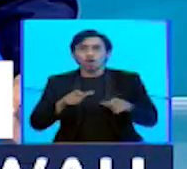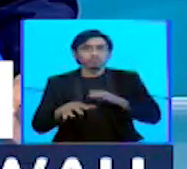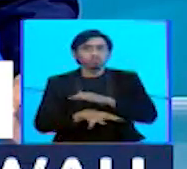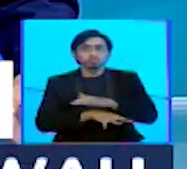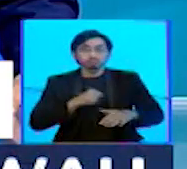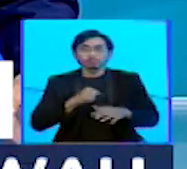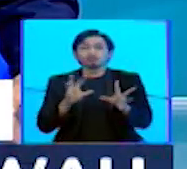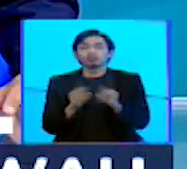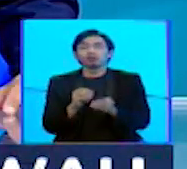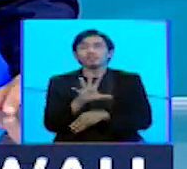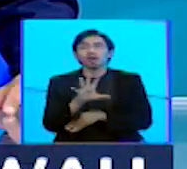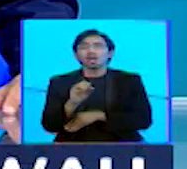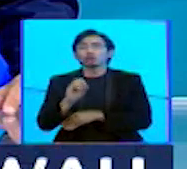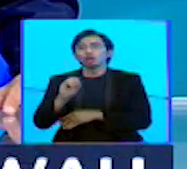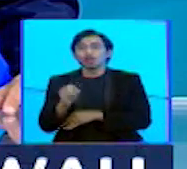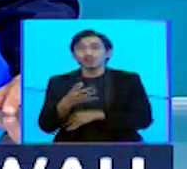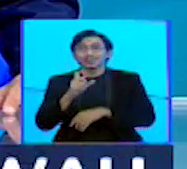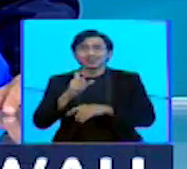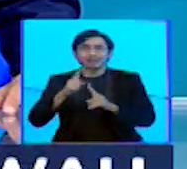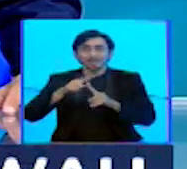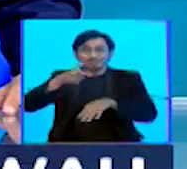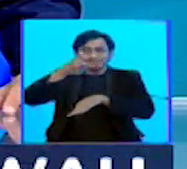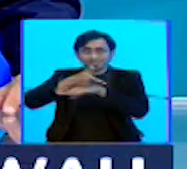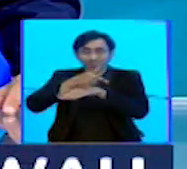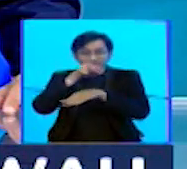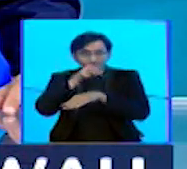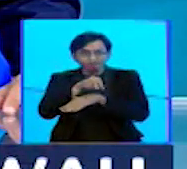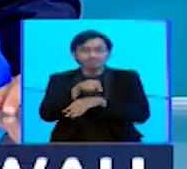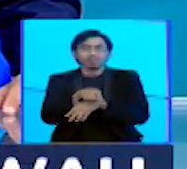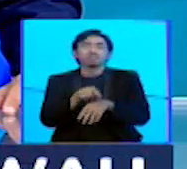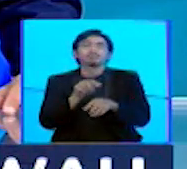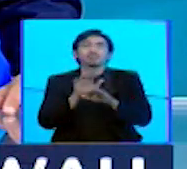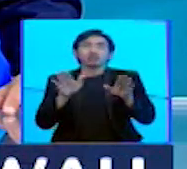perhiasan senilai 500 juta rupiah terekam kamera CCTV viral di media sosial.